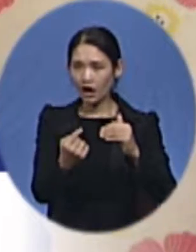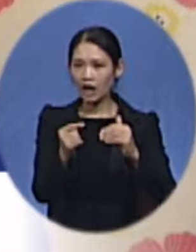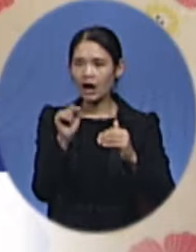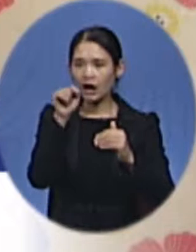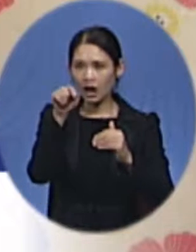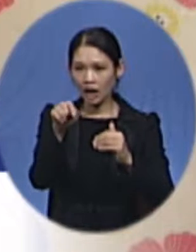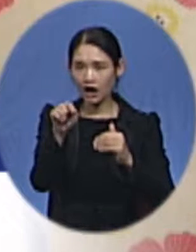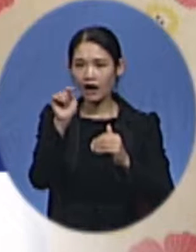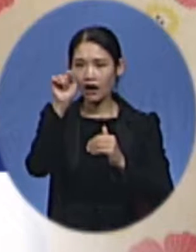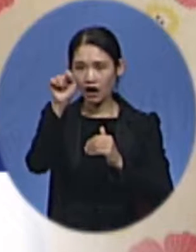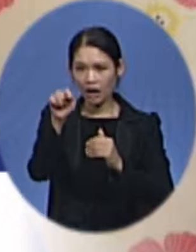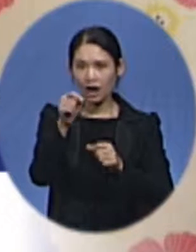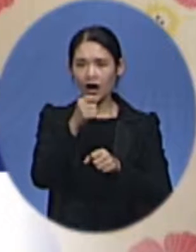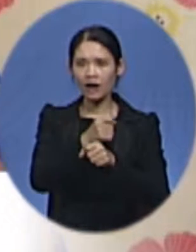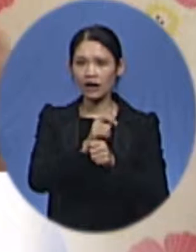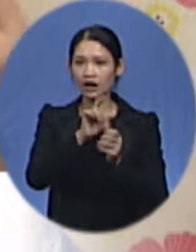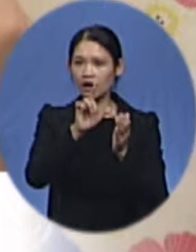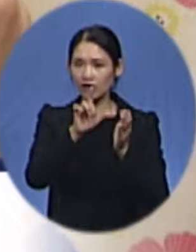왔다